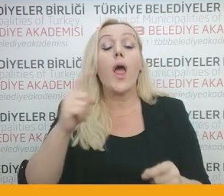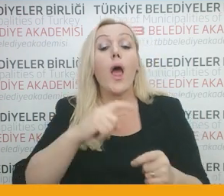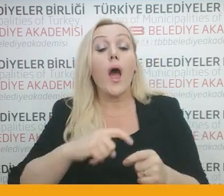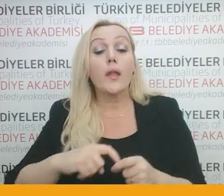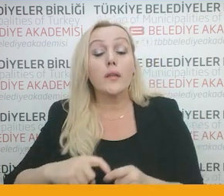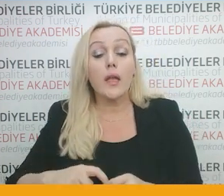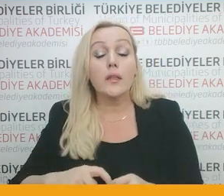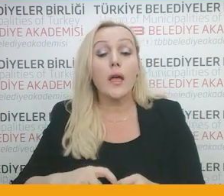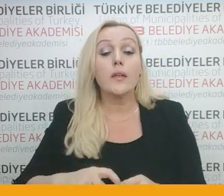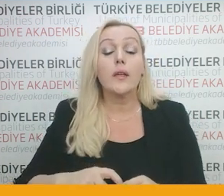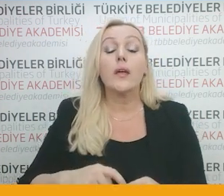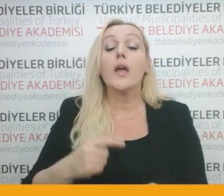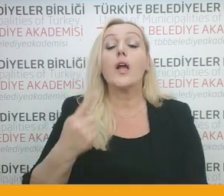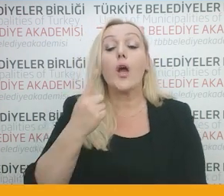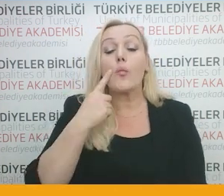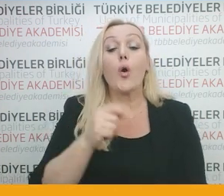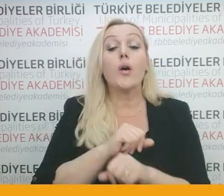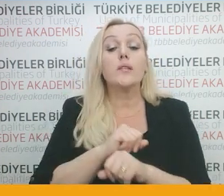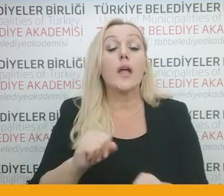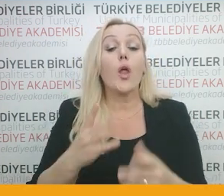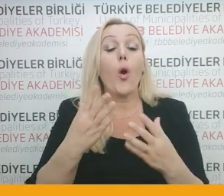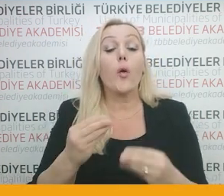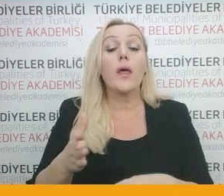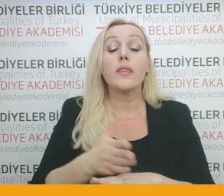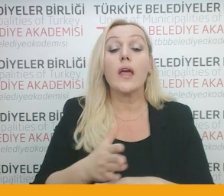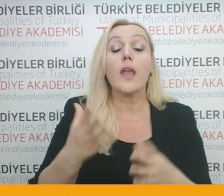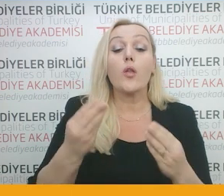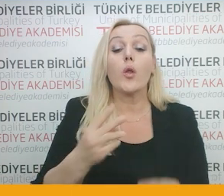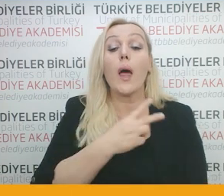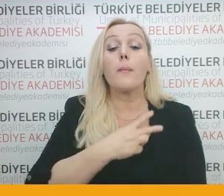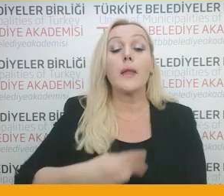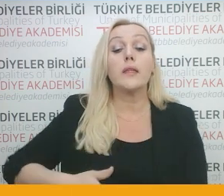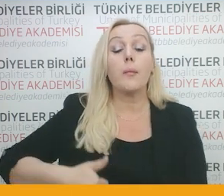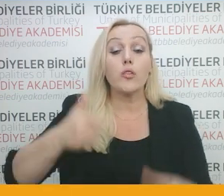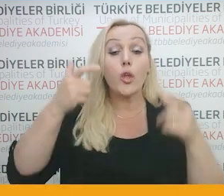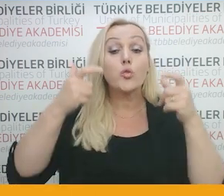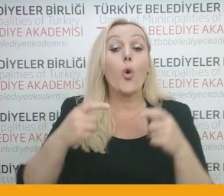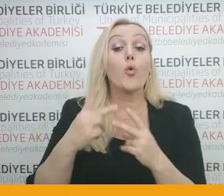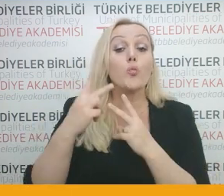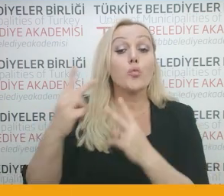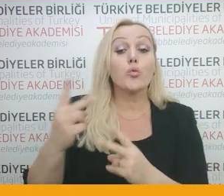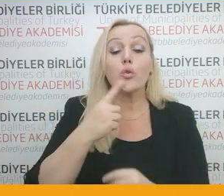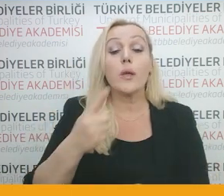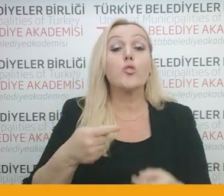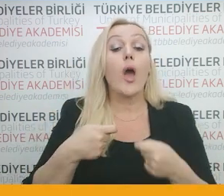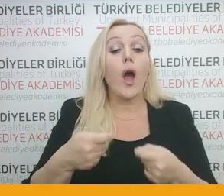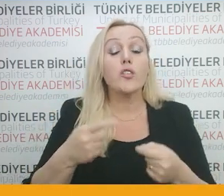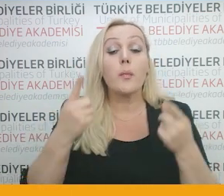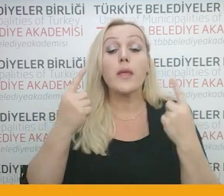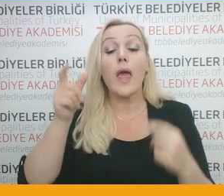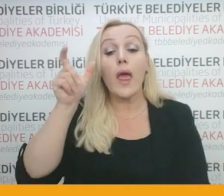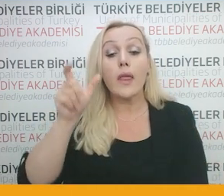niteliği taşıyor. Bu nedenle kamu zararının doğmasına sebep olan atama işlemini yapan belediye başkanına sorulur diye harcama yetkilileri ve gerçekleştirme